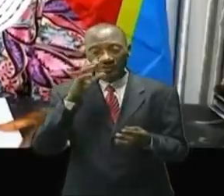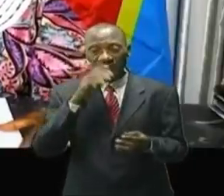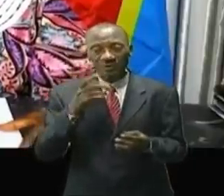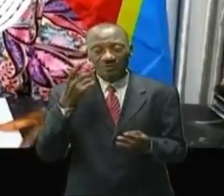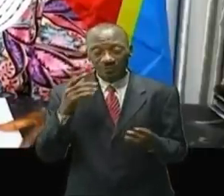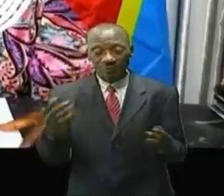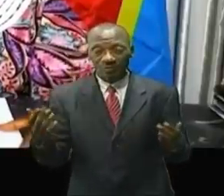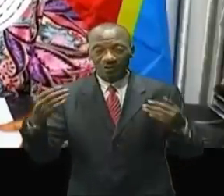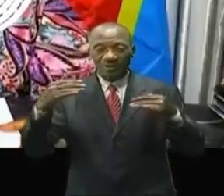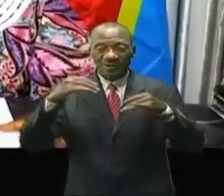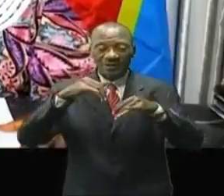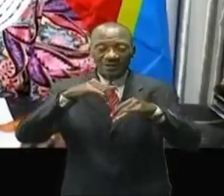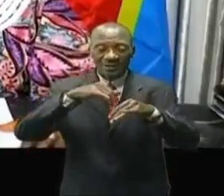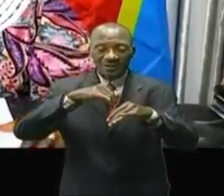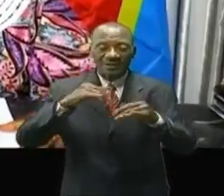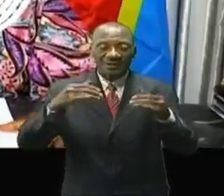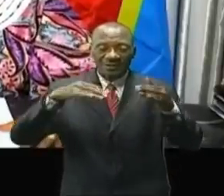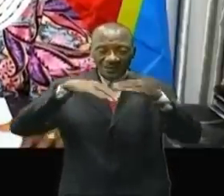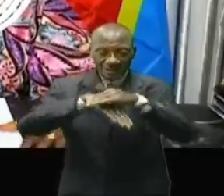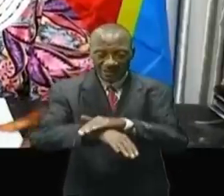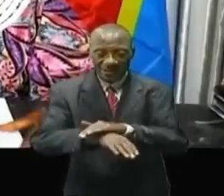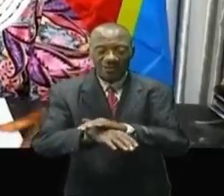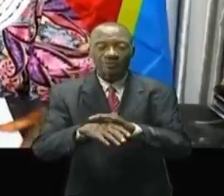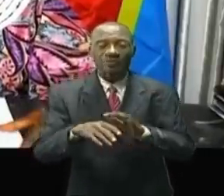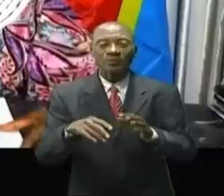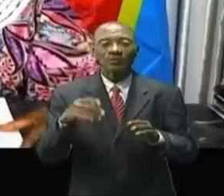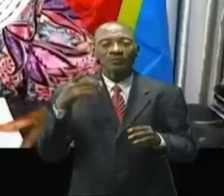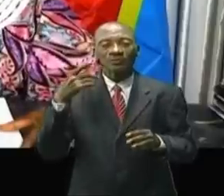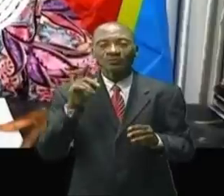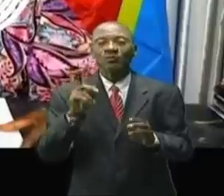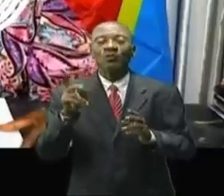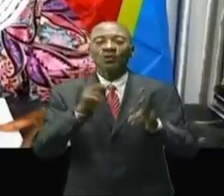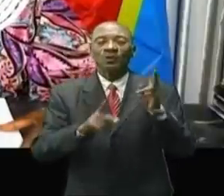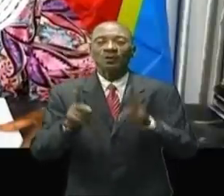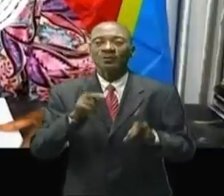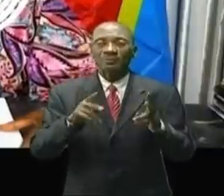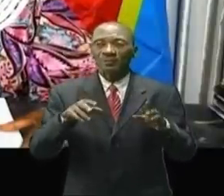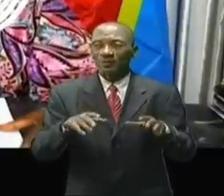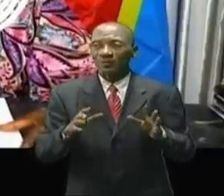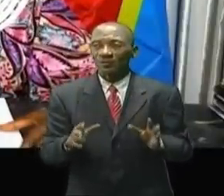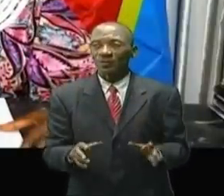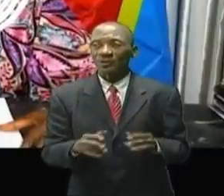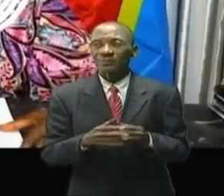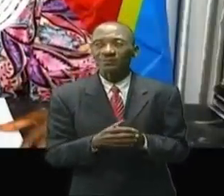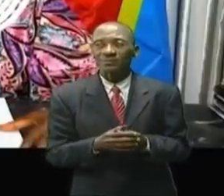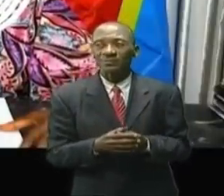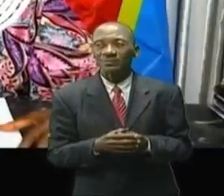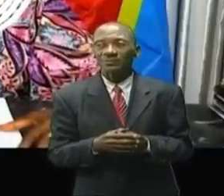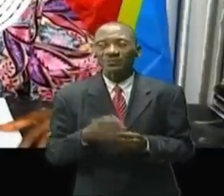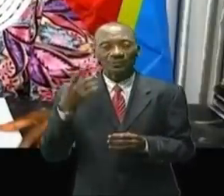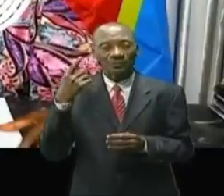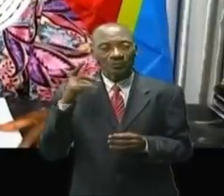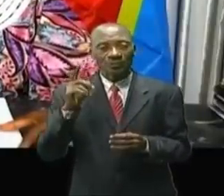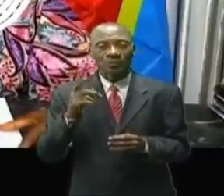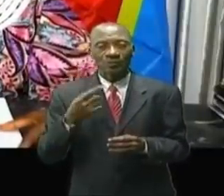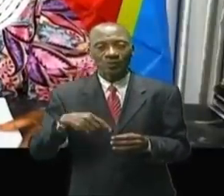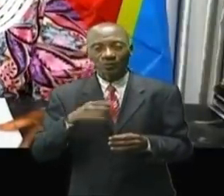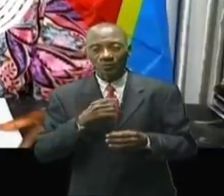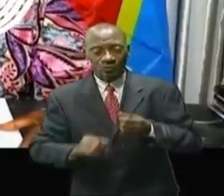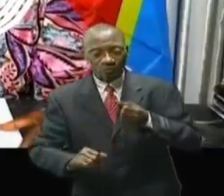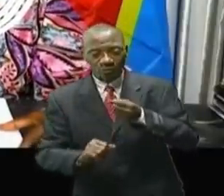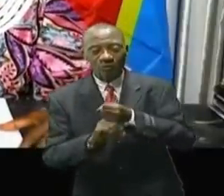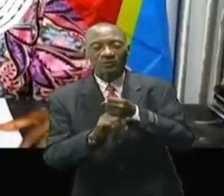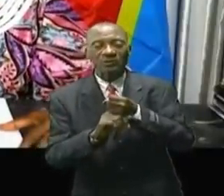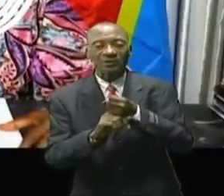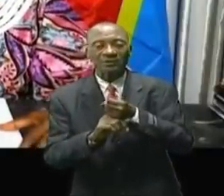couple présidentiel et surtout de lui assurer notre soutien sans équivoque